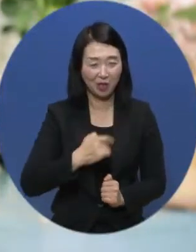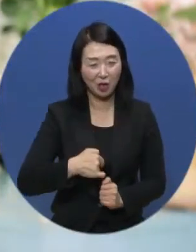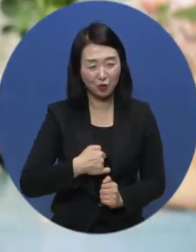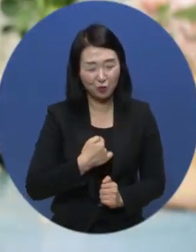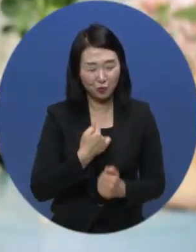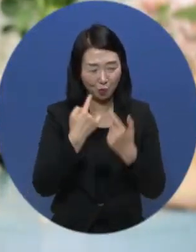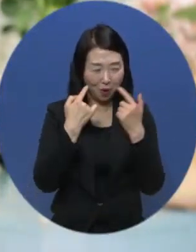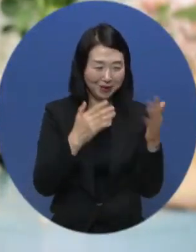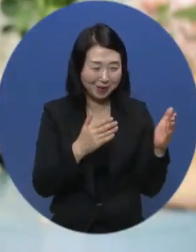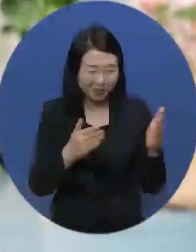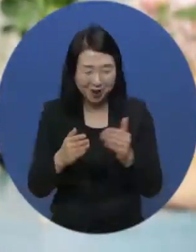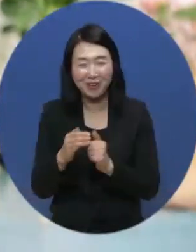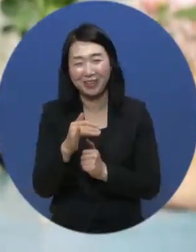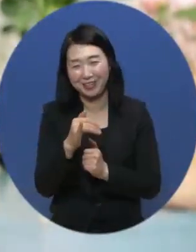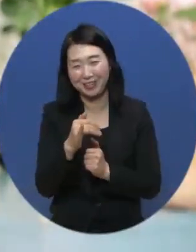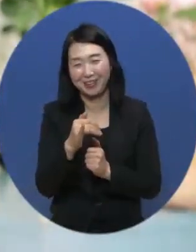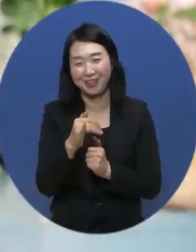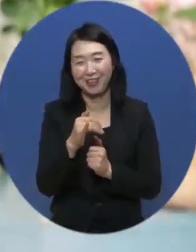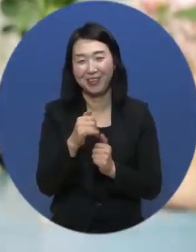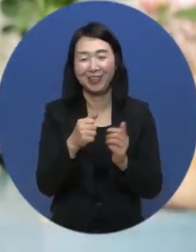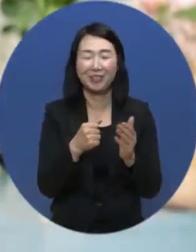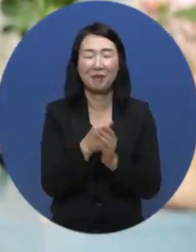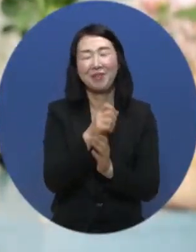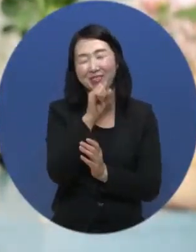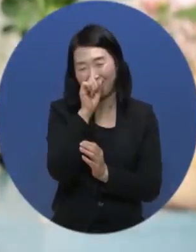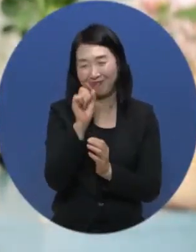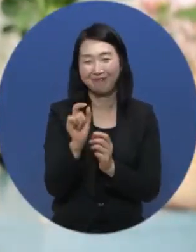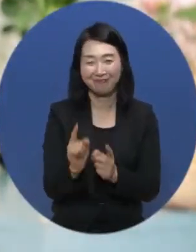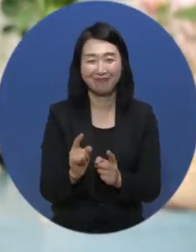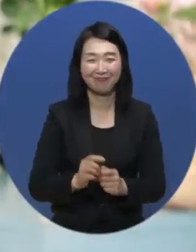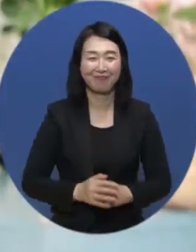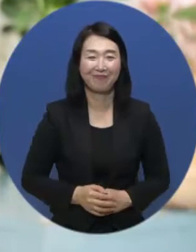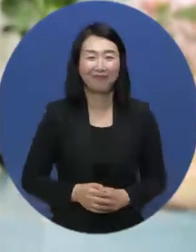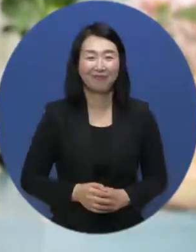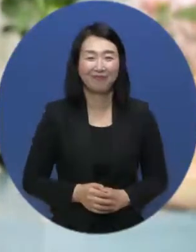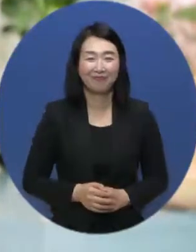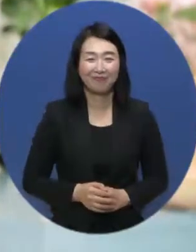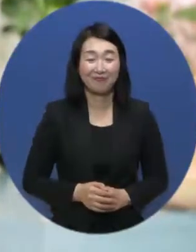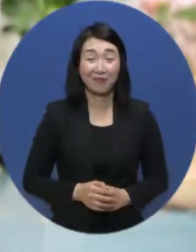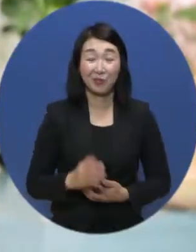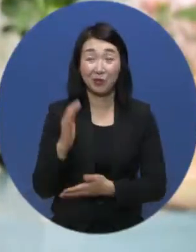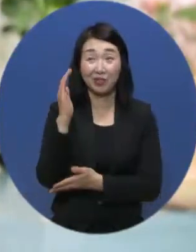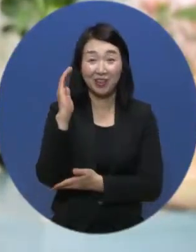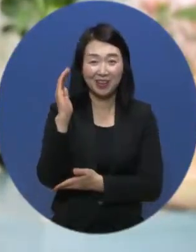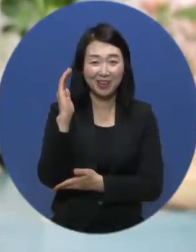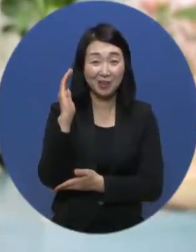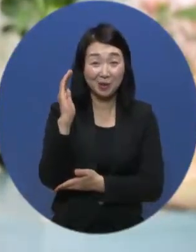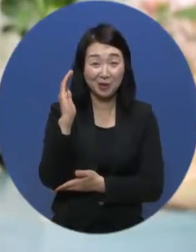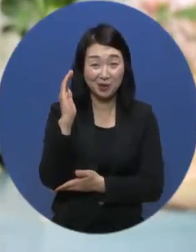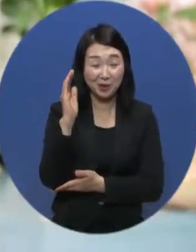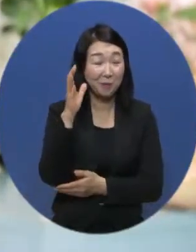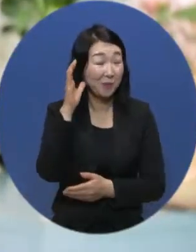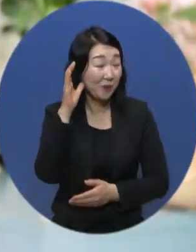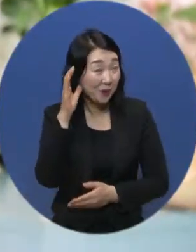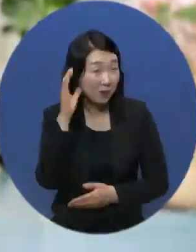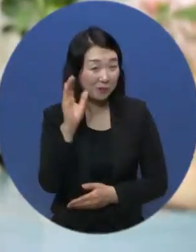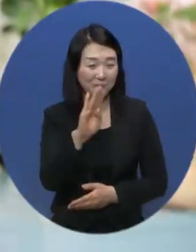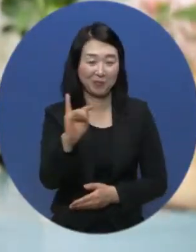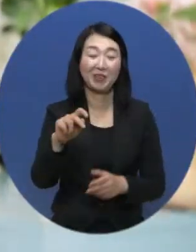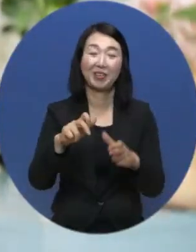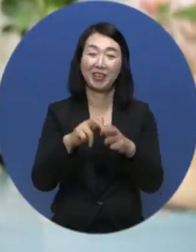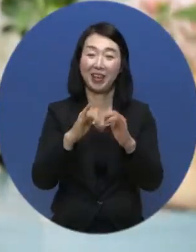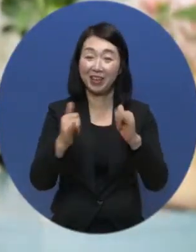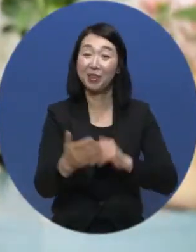있어서 저한테도 굉장히 좋은 그런 기회가 됐던 것 같고요. 그런 얘기를 들으시는 비장애인 분들도